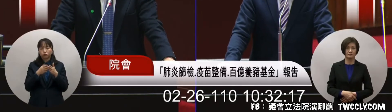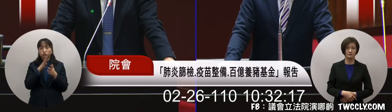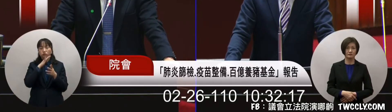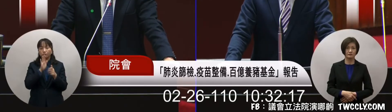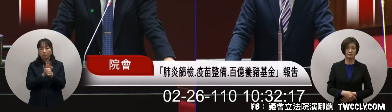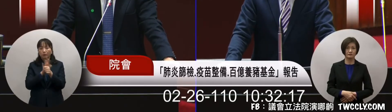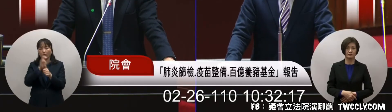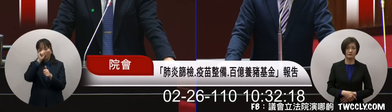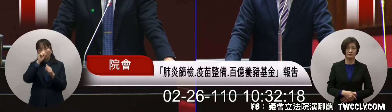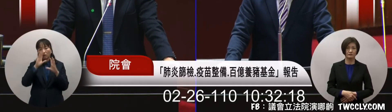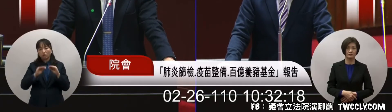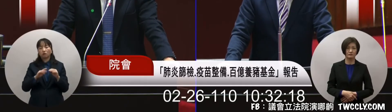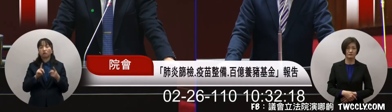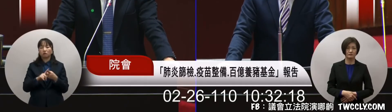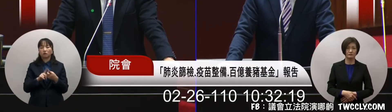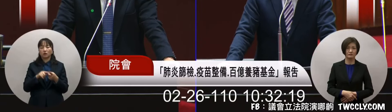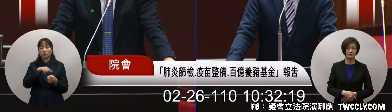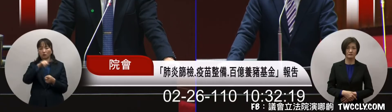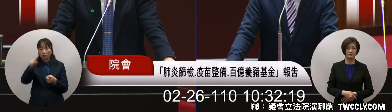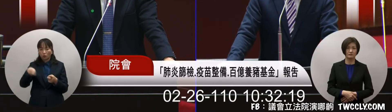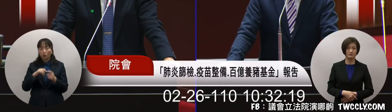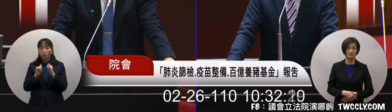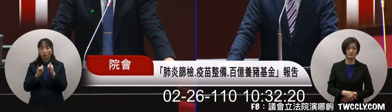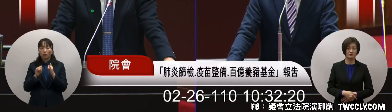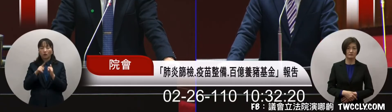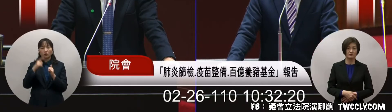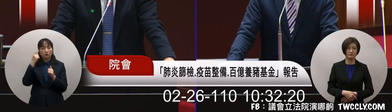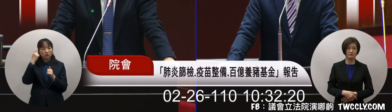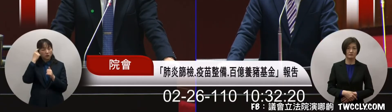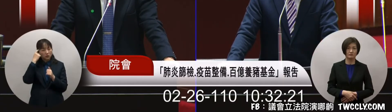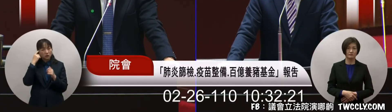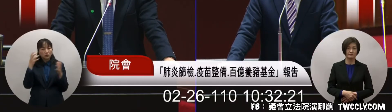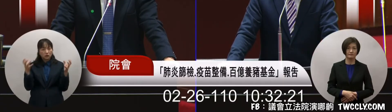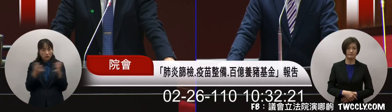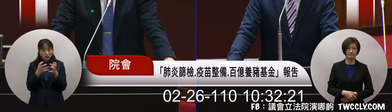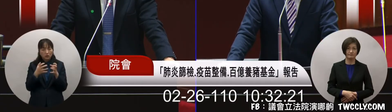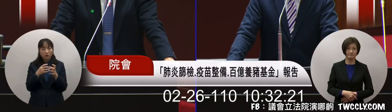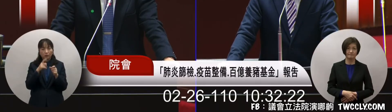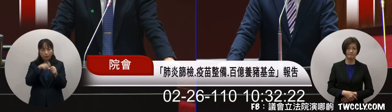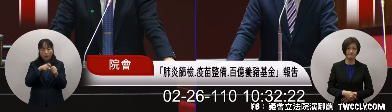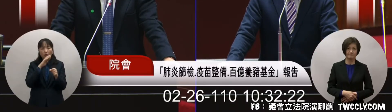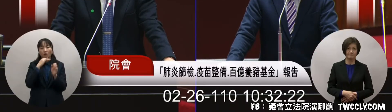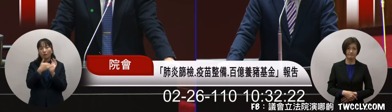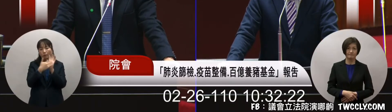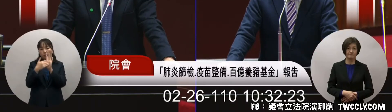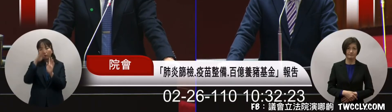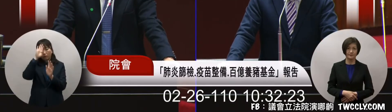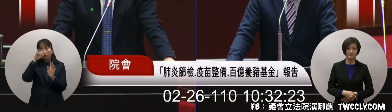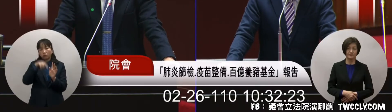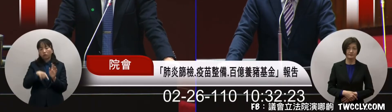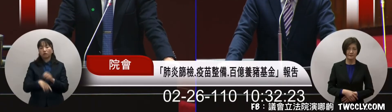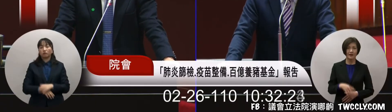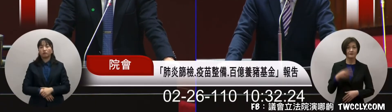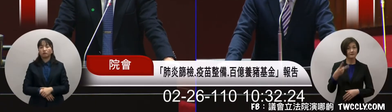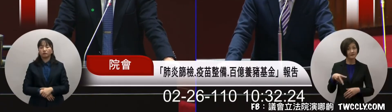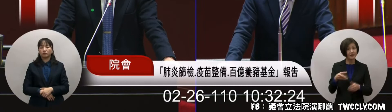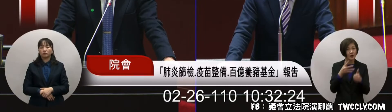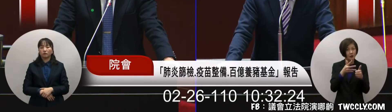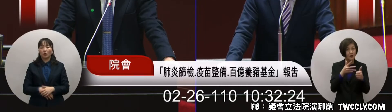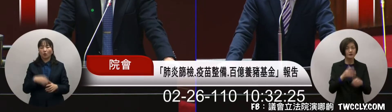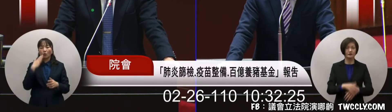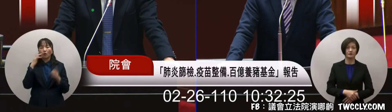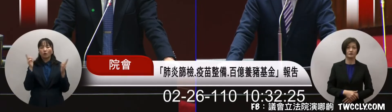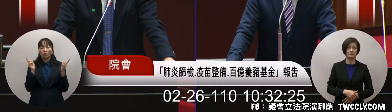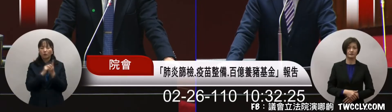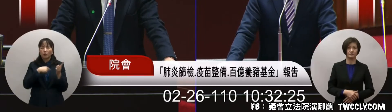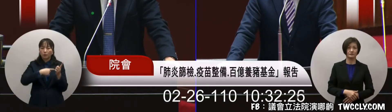武器。好，那大家要把它当作一件就是共同防疫的一个任务来看。 好，那我想请教您， 我们对于不良反